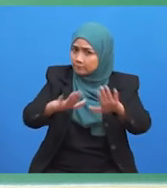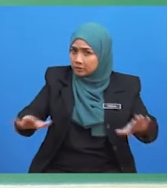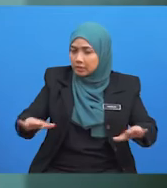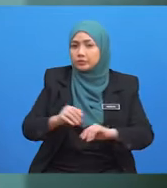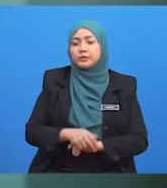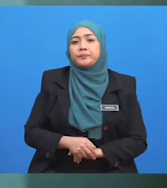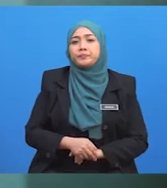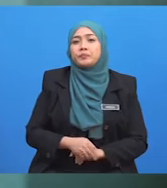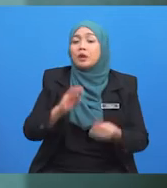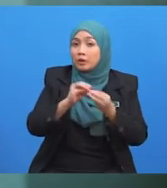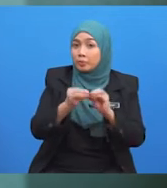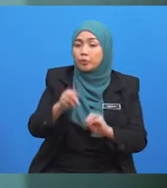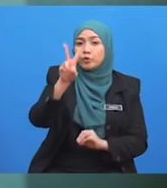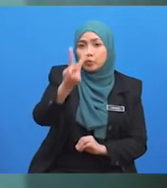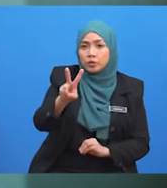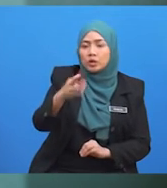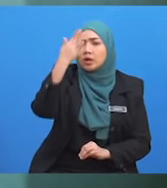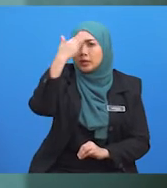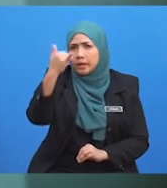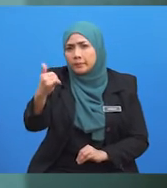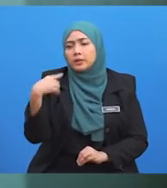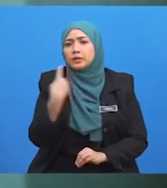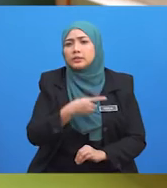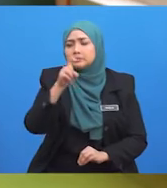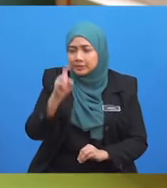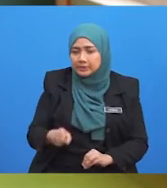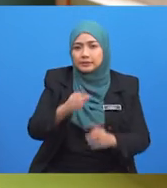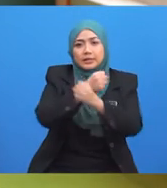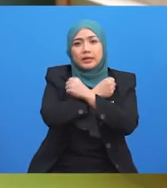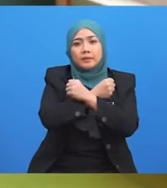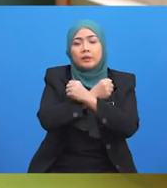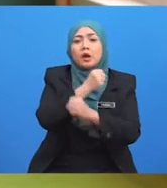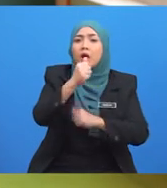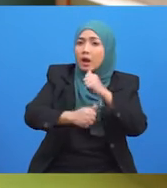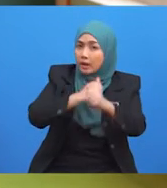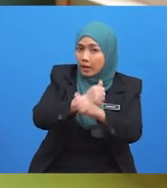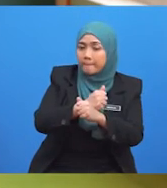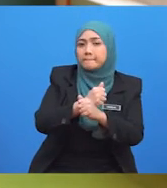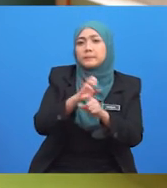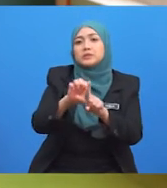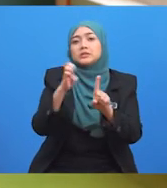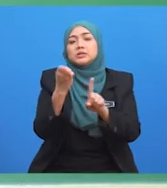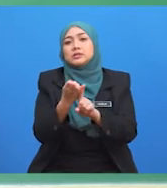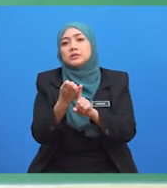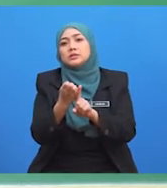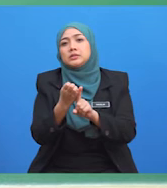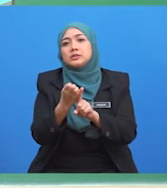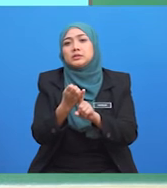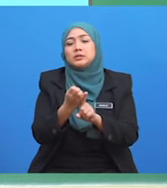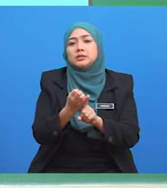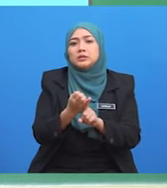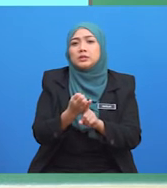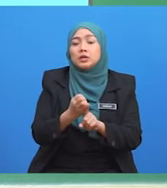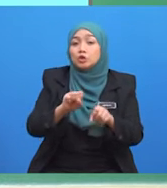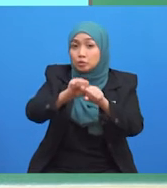Kedua, kenapa kita perlu sayang alam sekitar adalah untuk memastikan kita dapat oksigen